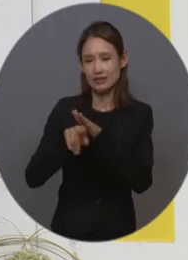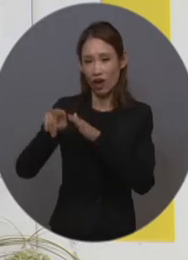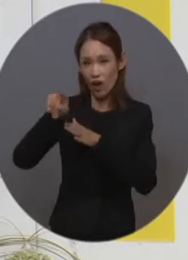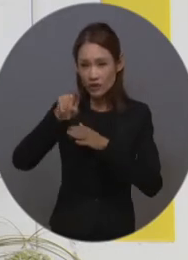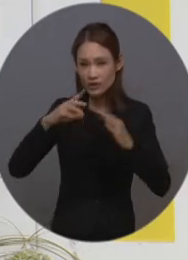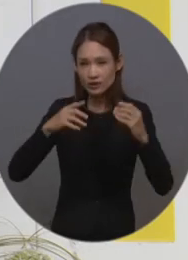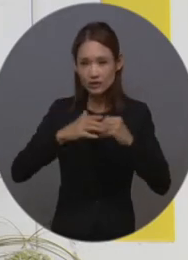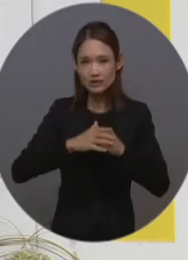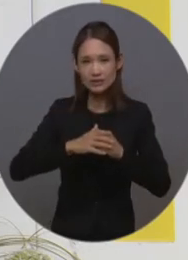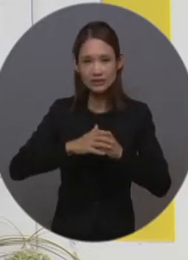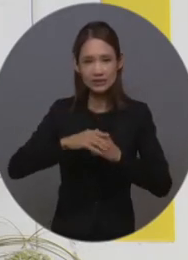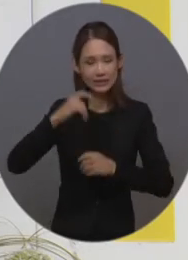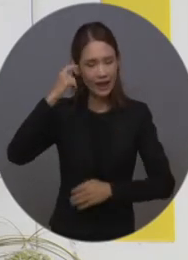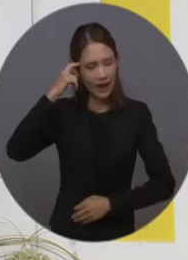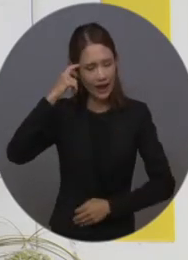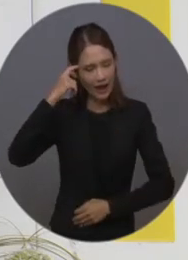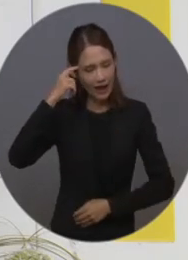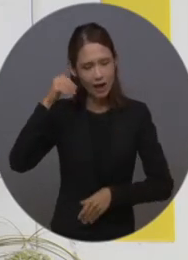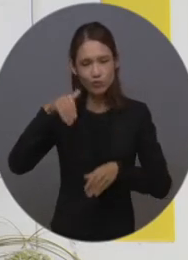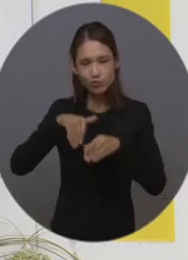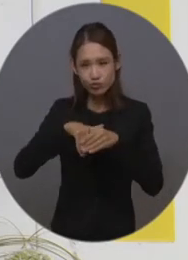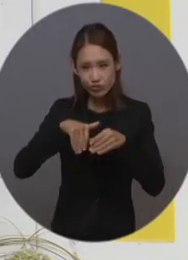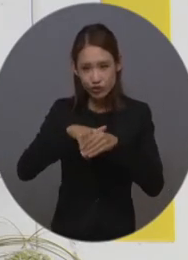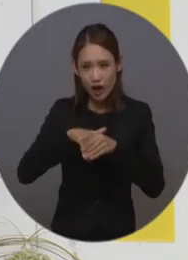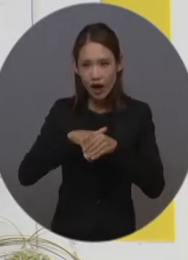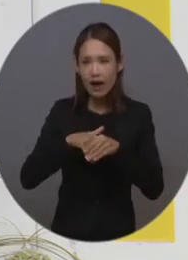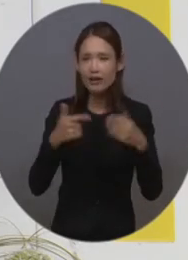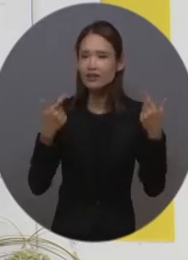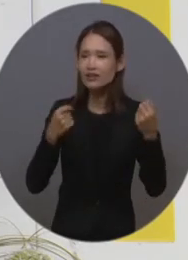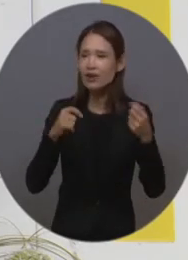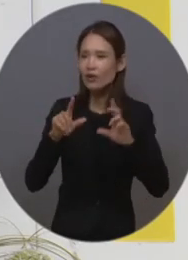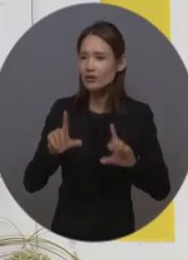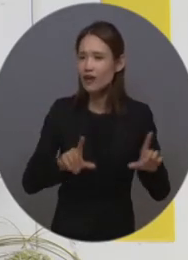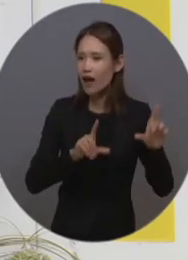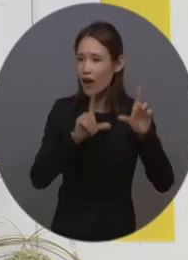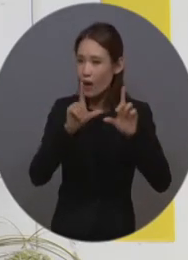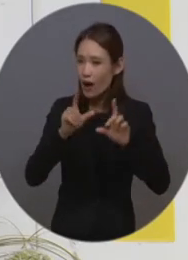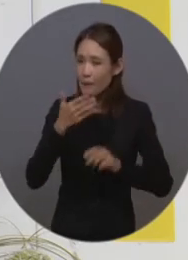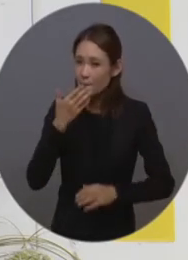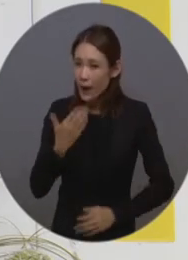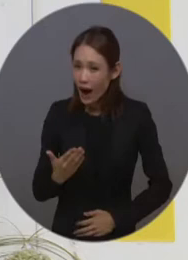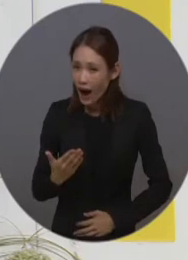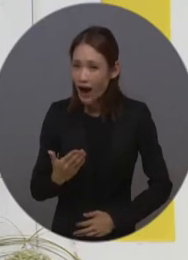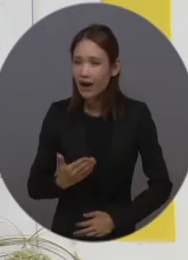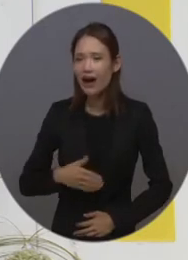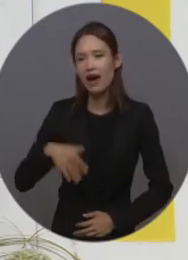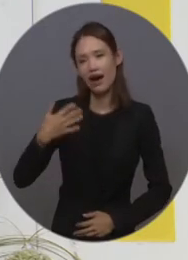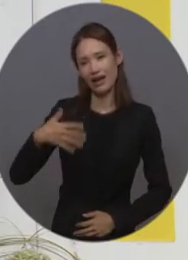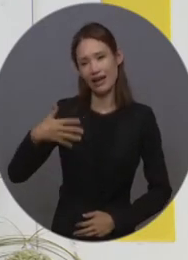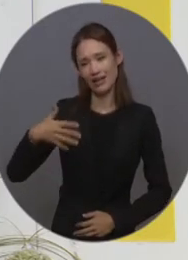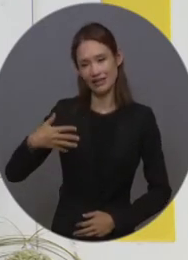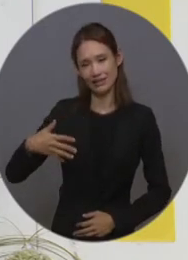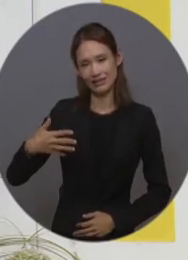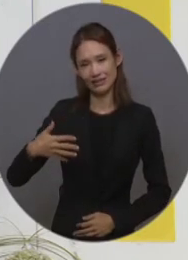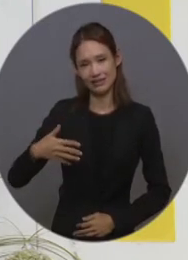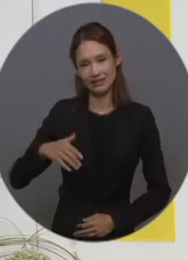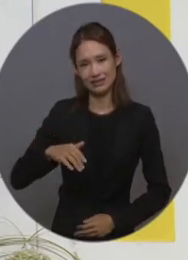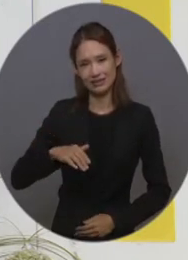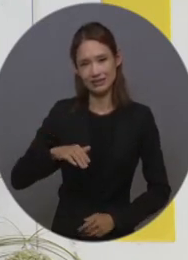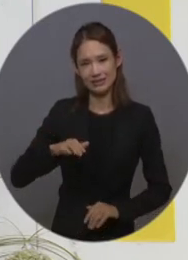문화와 선진국 수준의 네. 그러한 생활을 하고 있느냐. 그거는 아직 아닌 것 같아요. 네. 네, 그래서 그